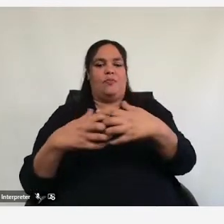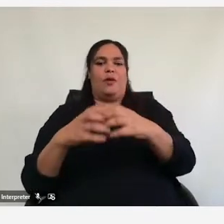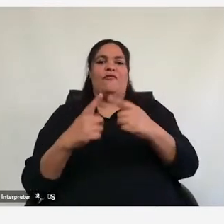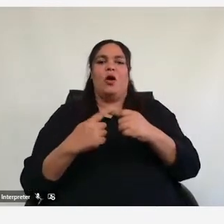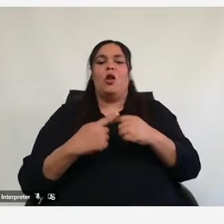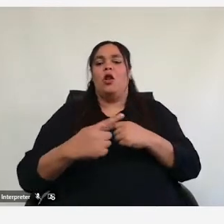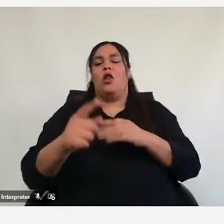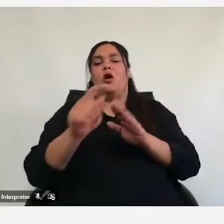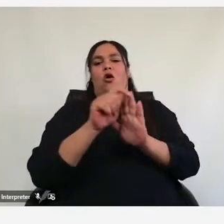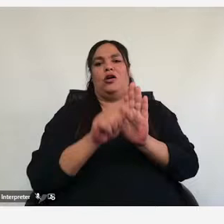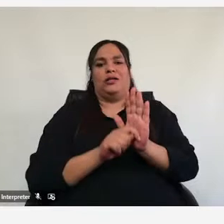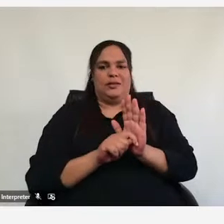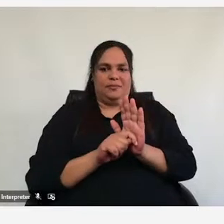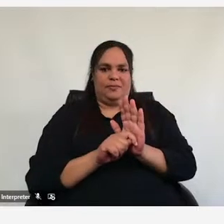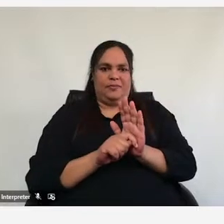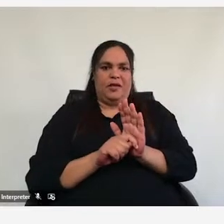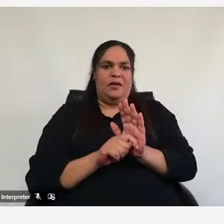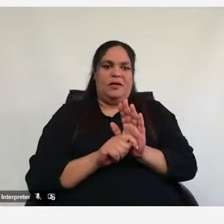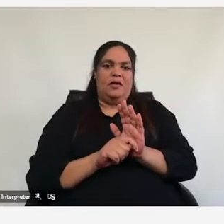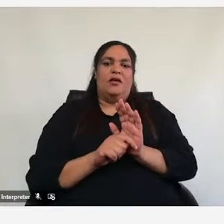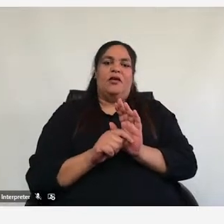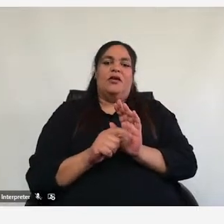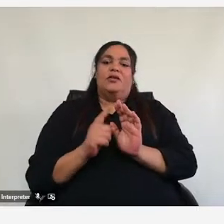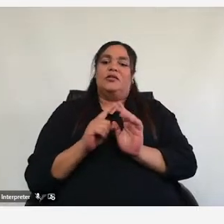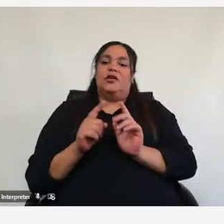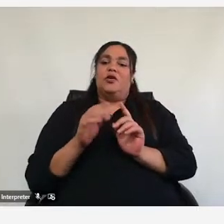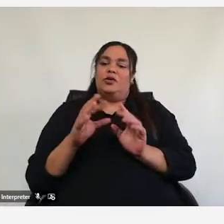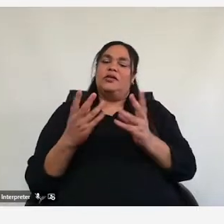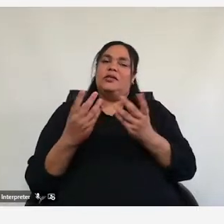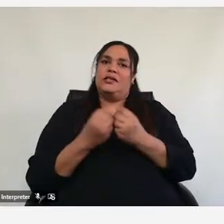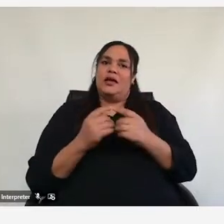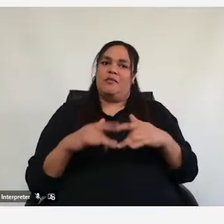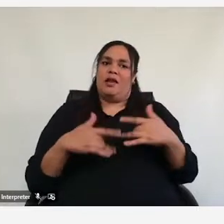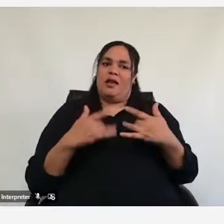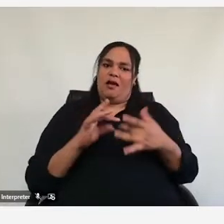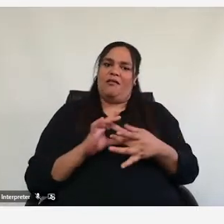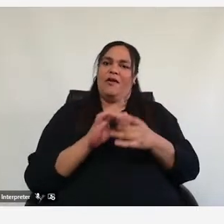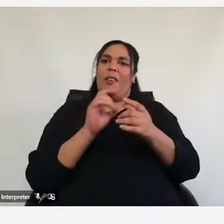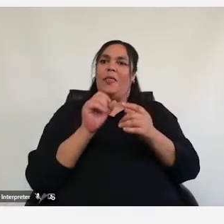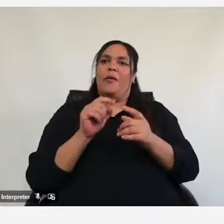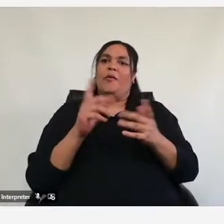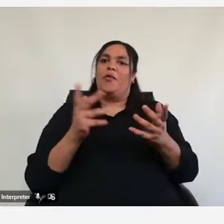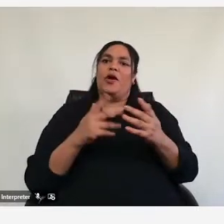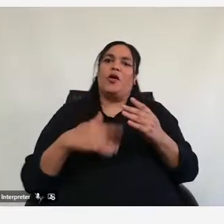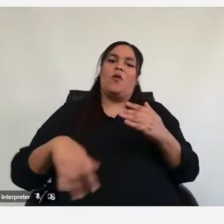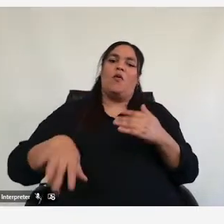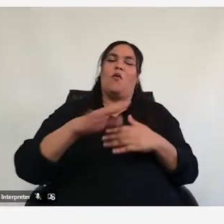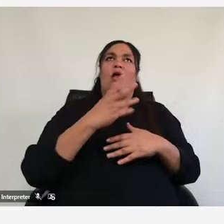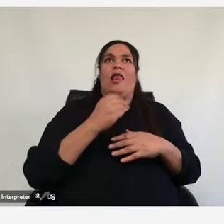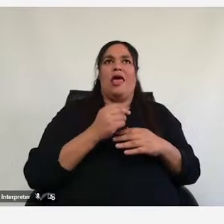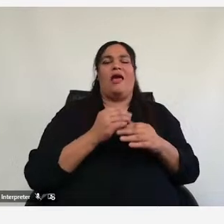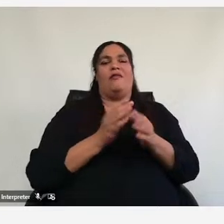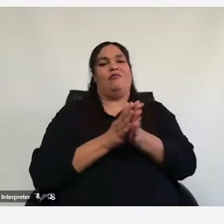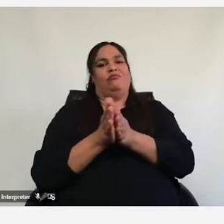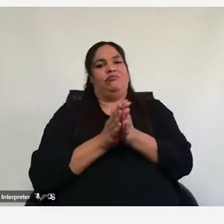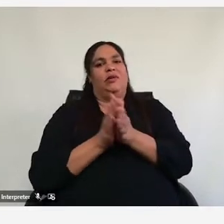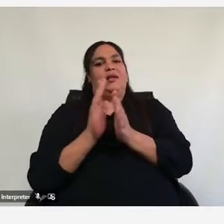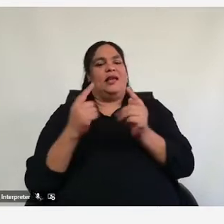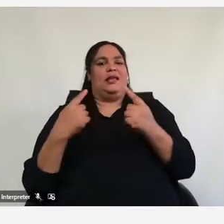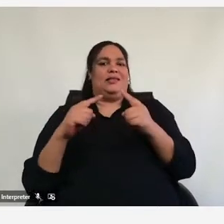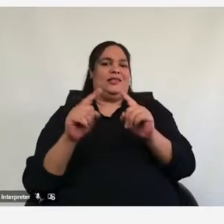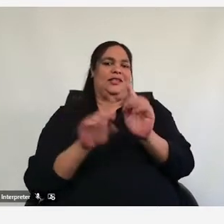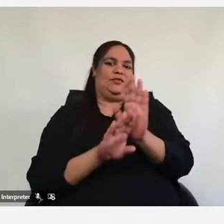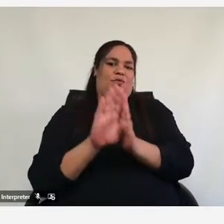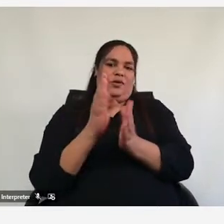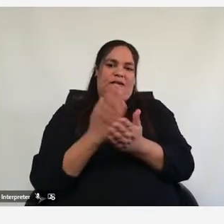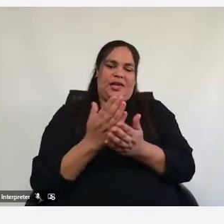langtermyn geskiktheid. 'n Floreerende samelewing is een waar almal die vermoë het om suksesvol te wees,